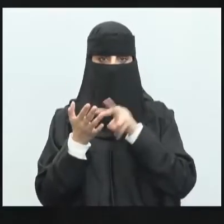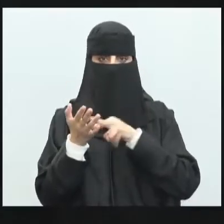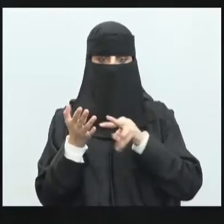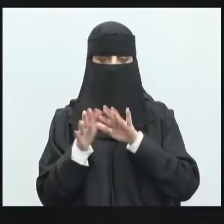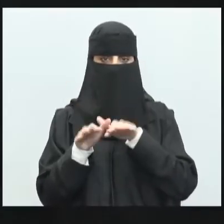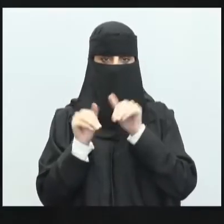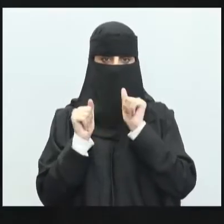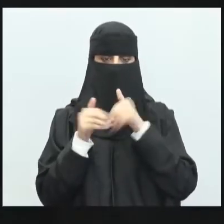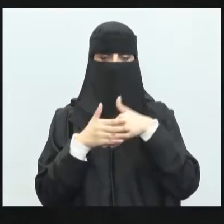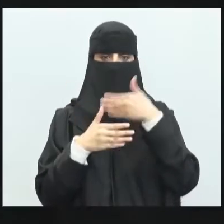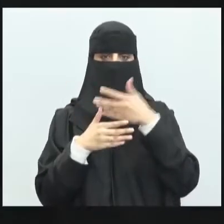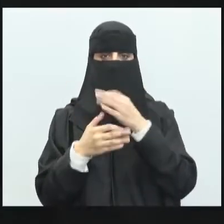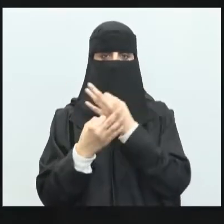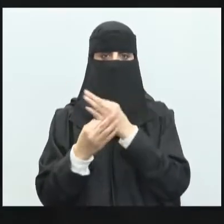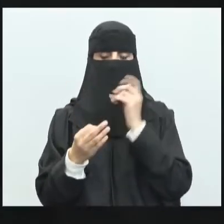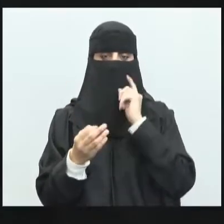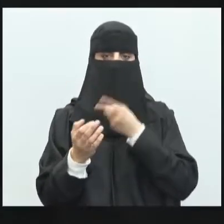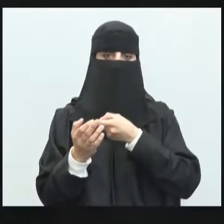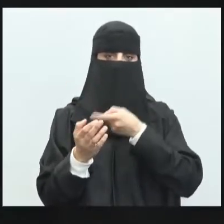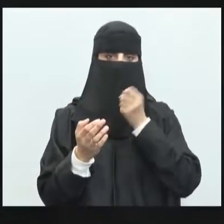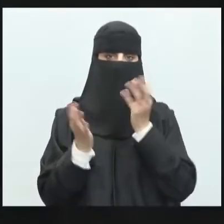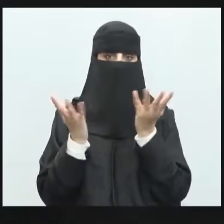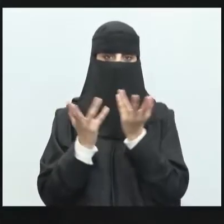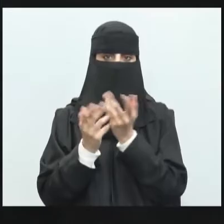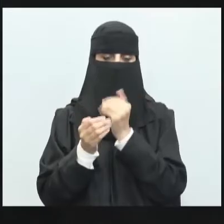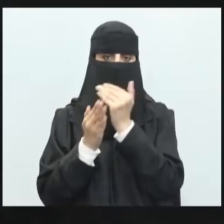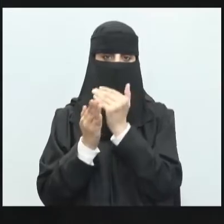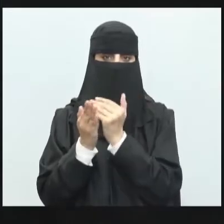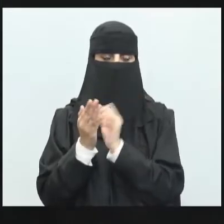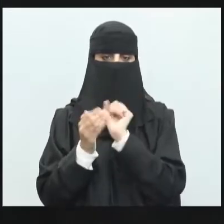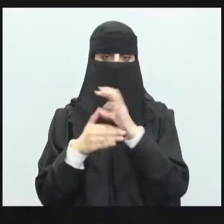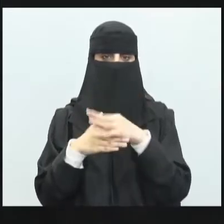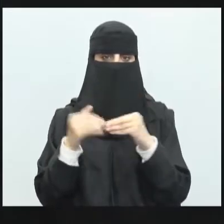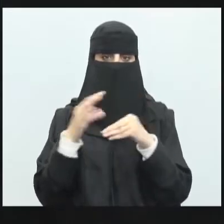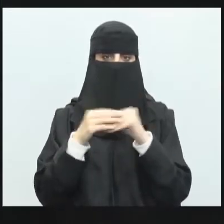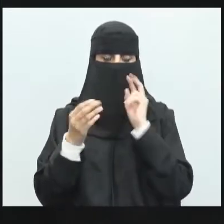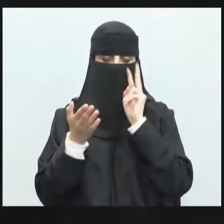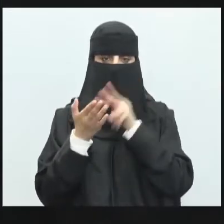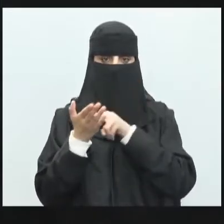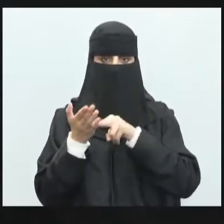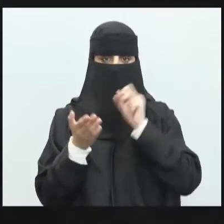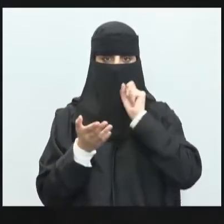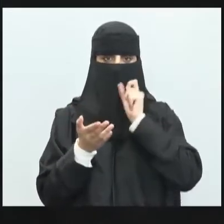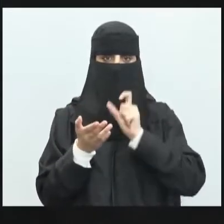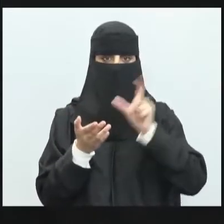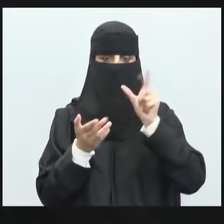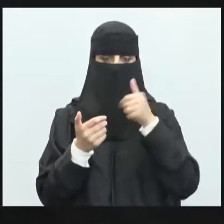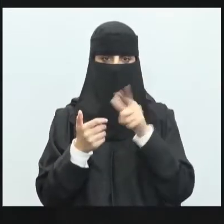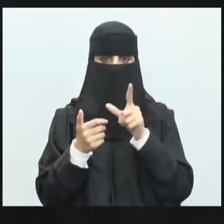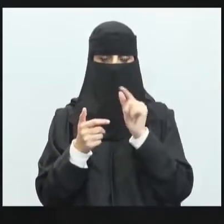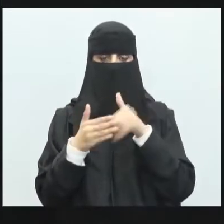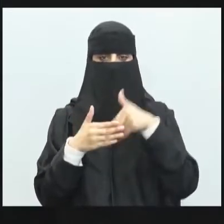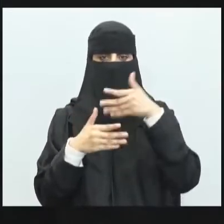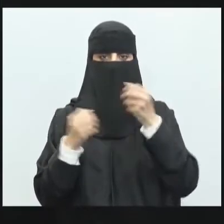وكذلك تعرفنا على عدد من مهارات القراءه الجهريه كما قمنا بحل عدد من